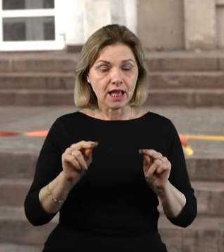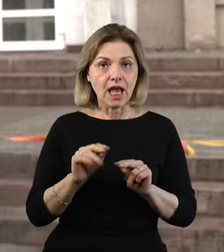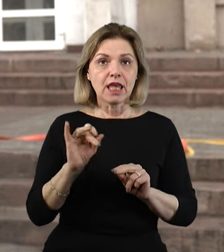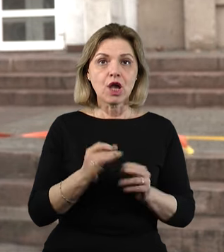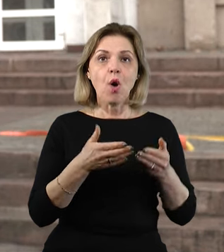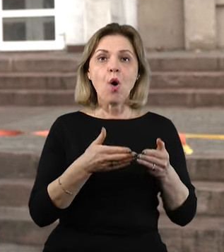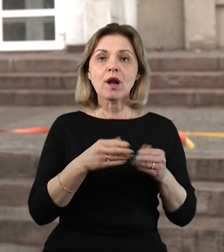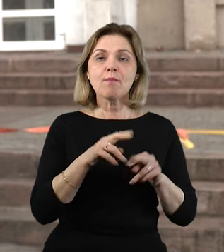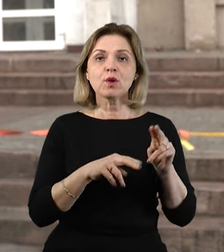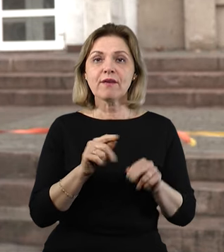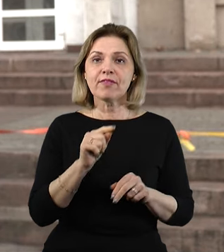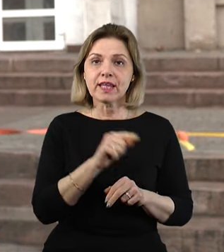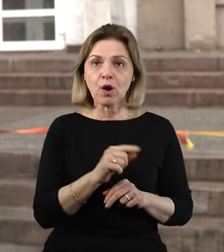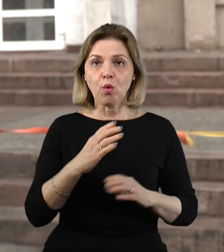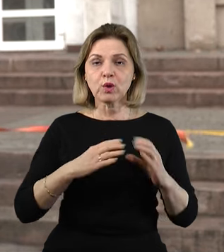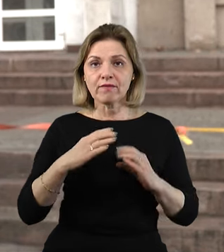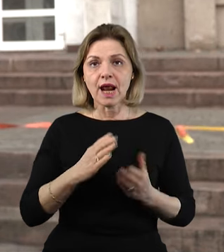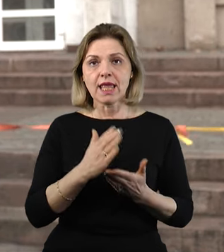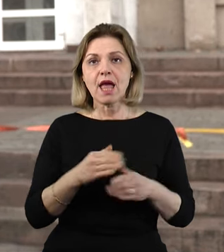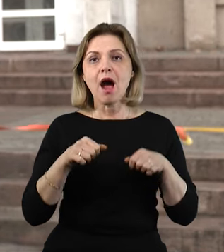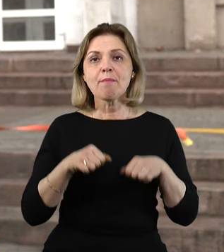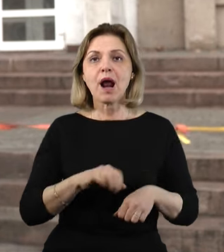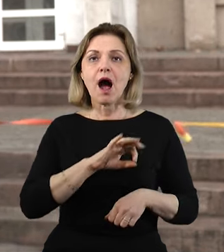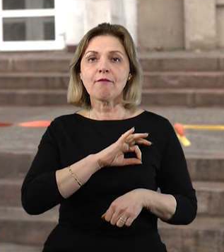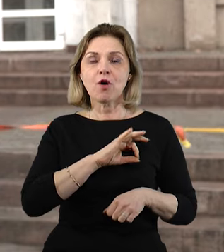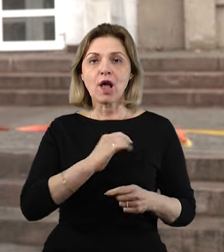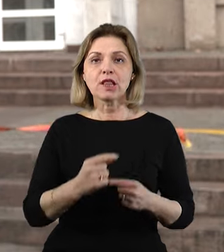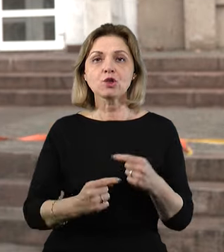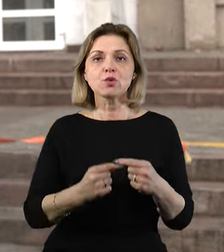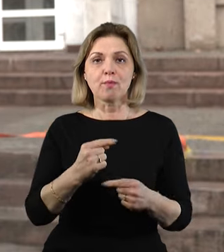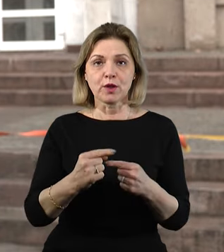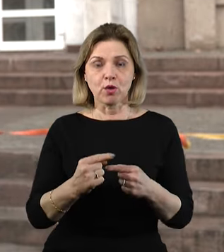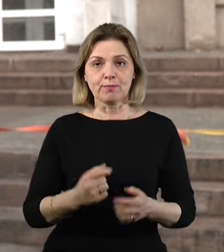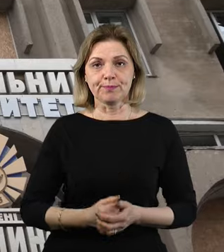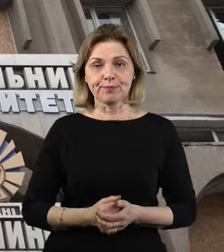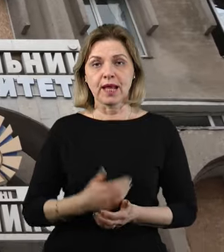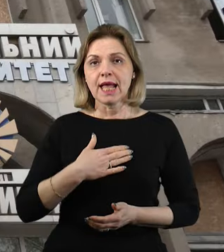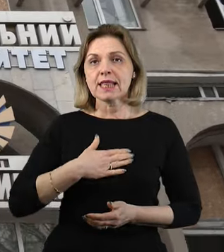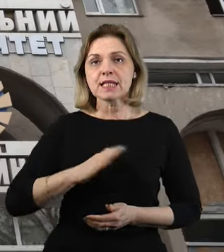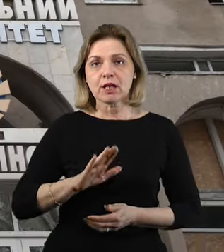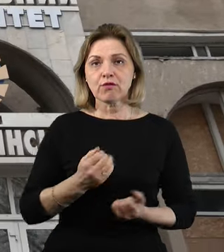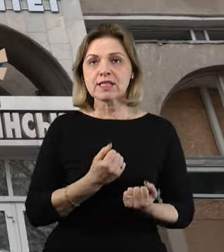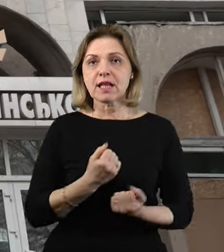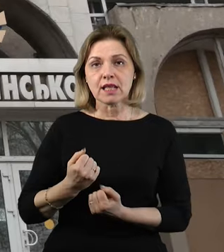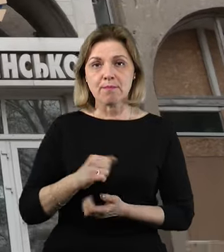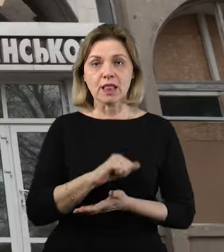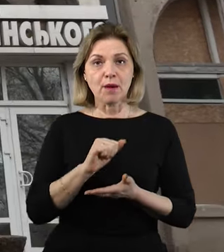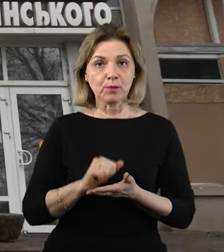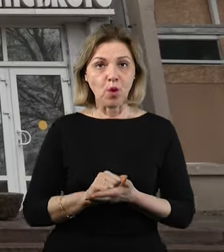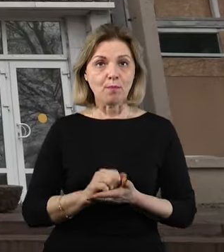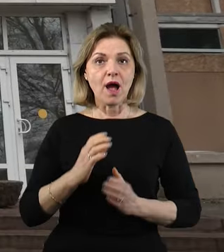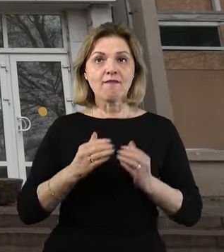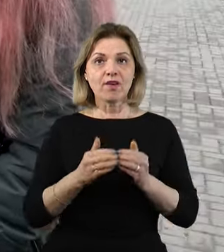і кораблебудівний університет є правонаступником Сухомлинки, відповідно, так як вона приєднується до нього. Незадоволена затримкою дипломів